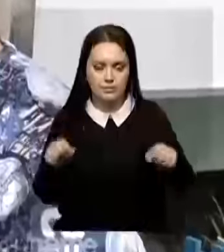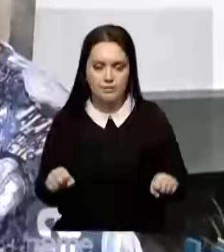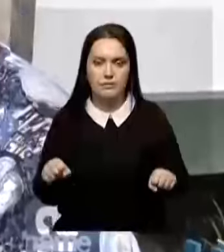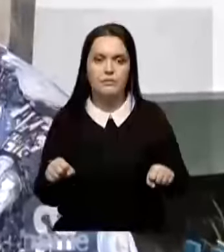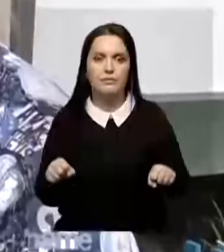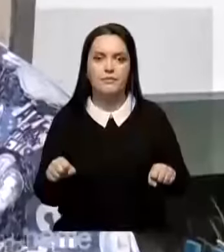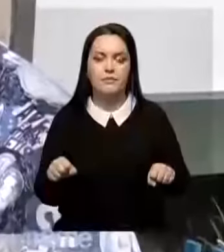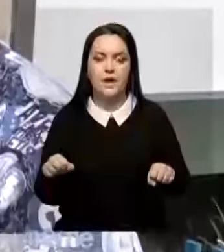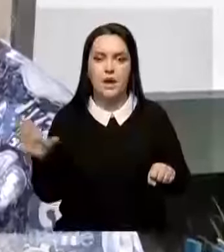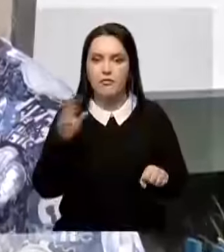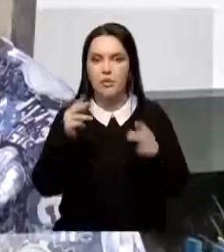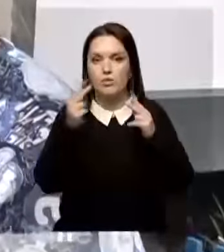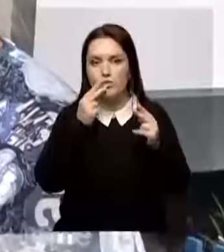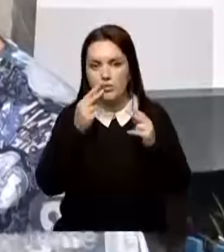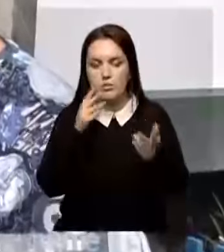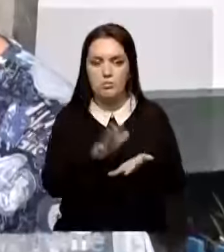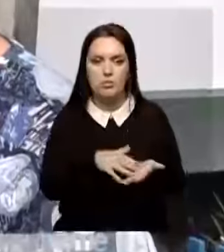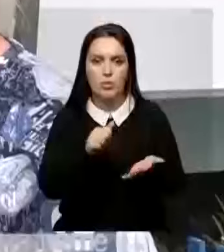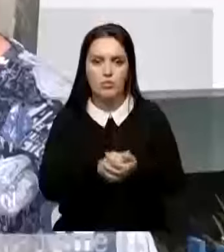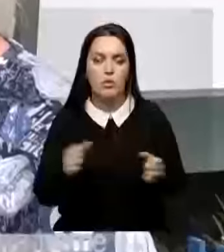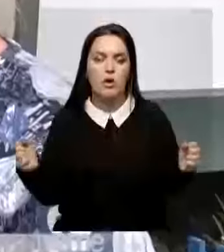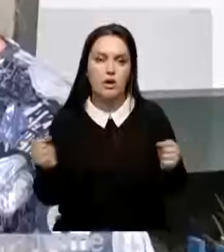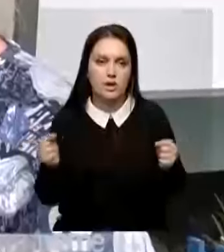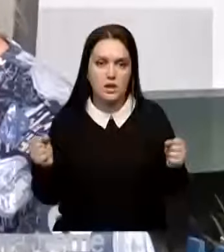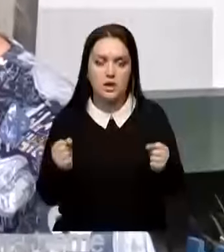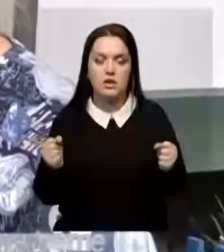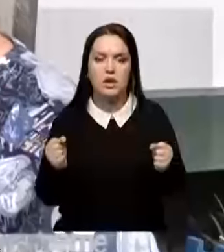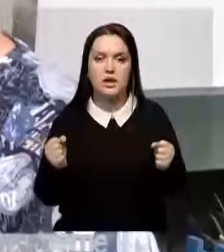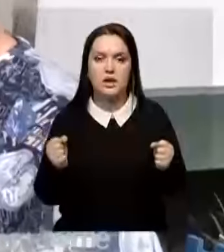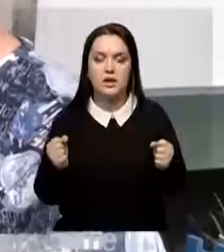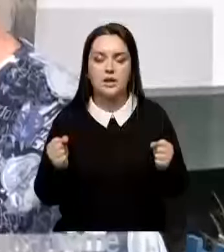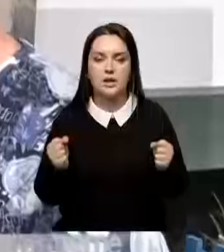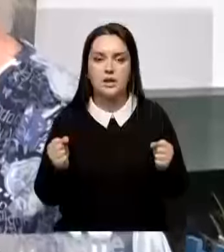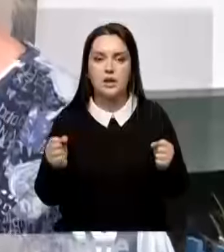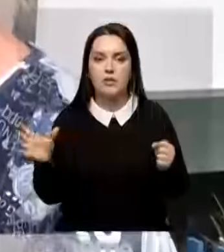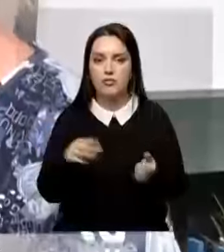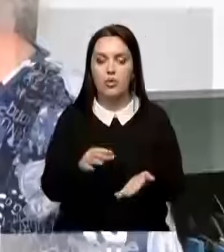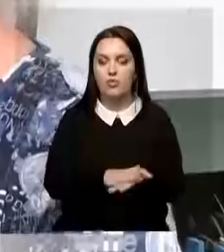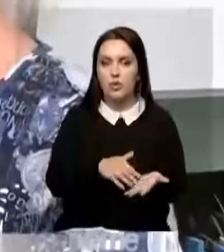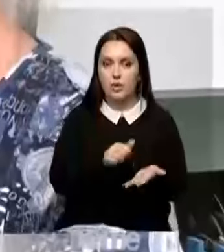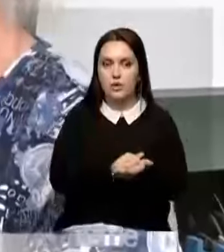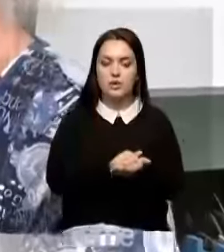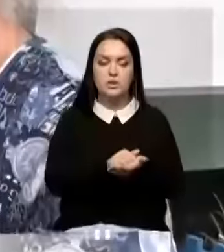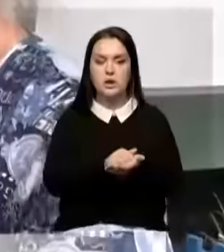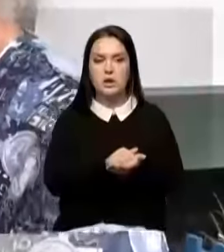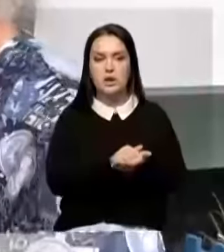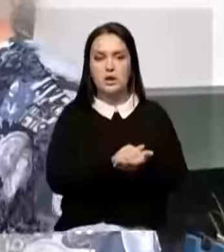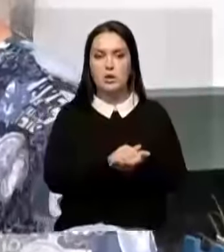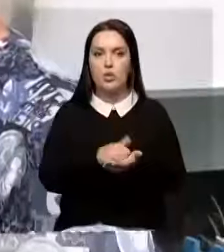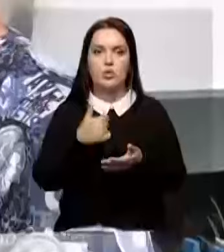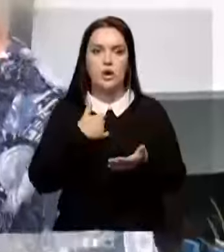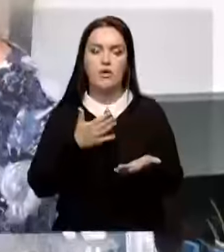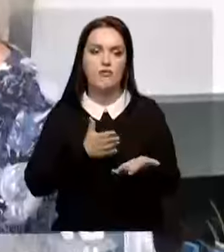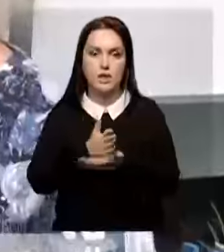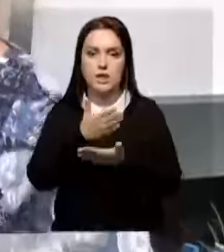у людей у всех продукты там. Это немалые деньги стоят, как все знают. Вот, все это портится. То есть у нас выхода нет.